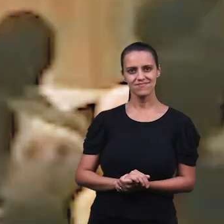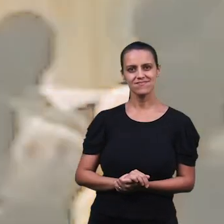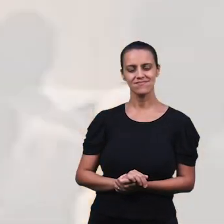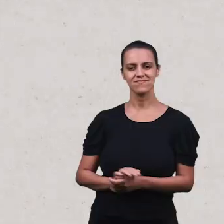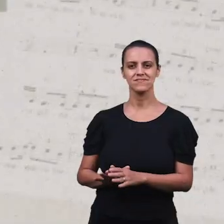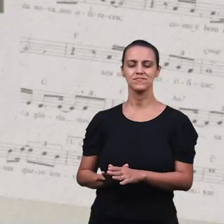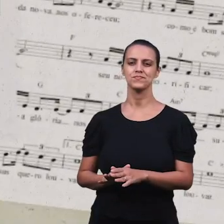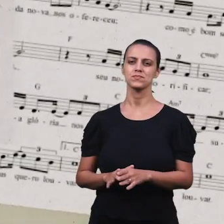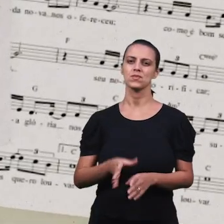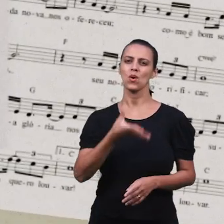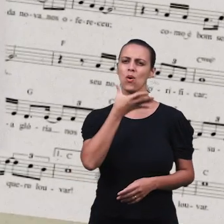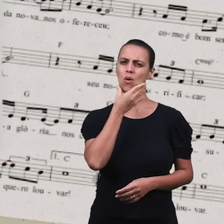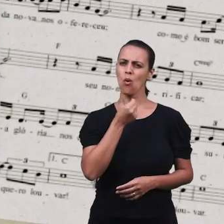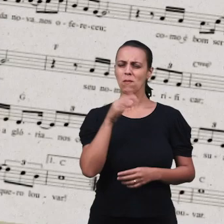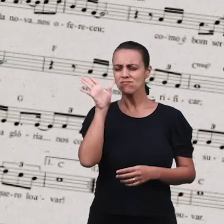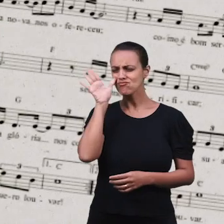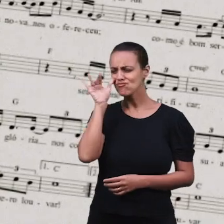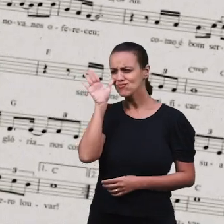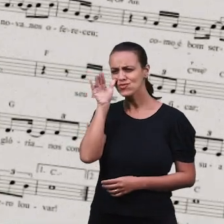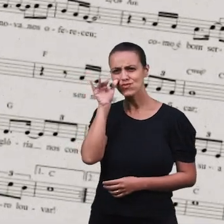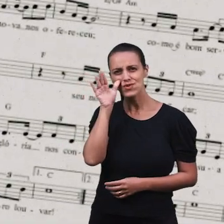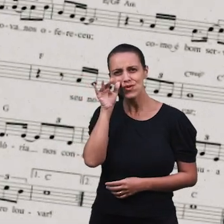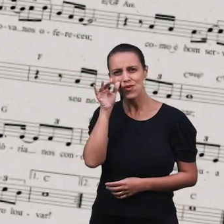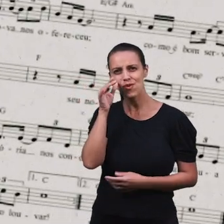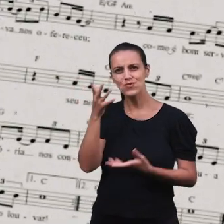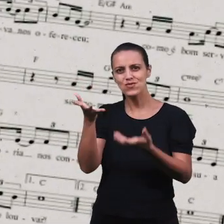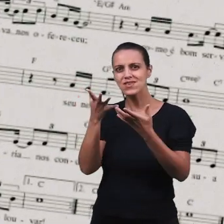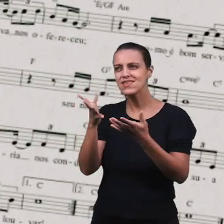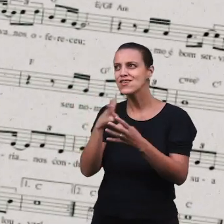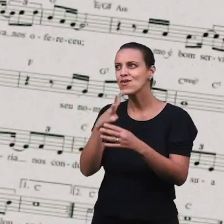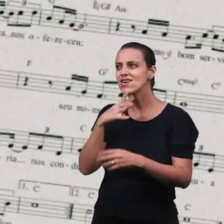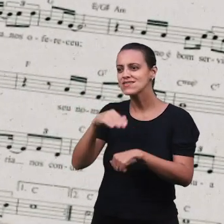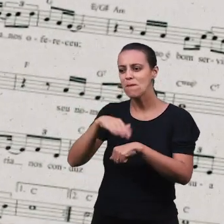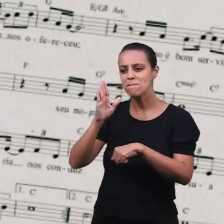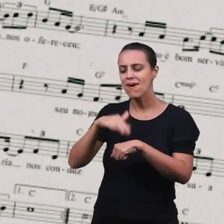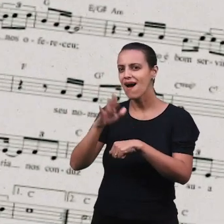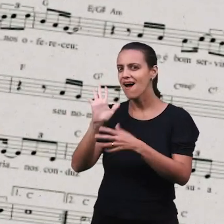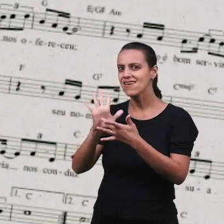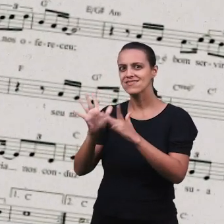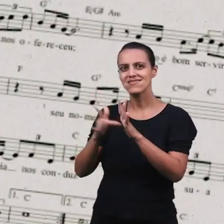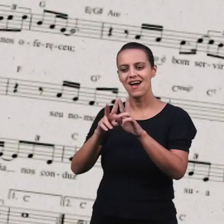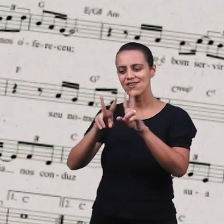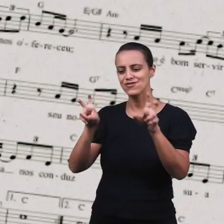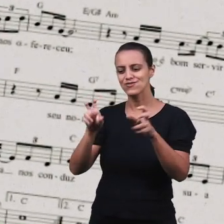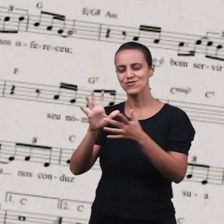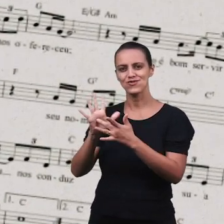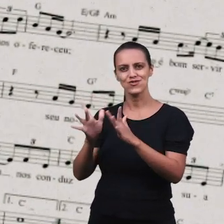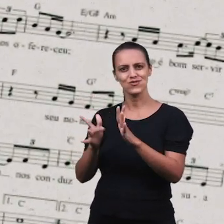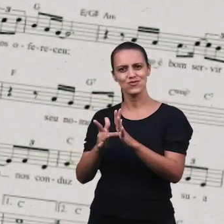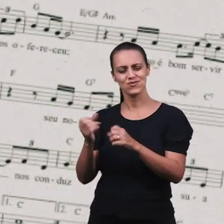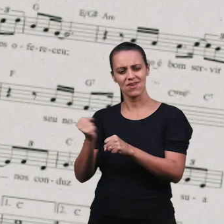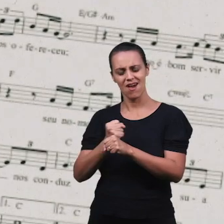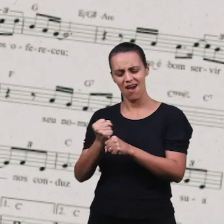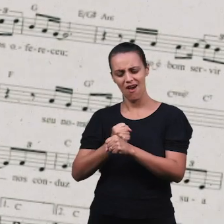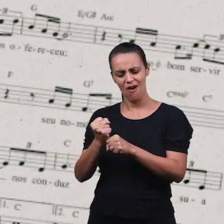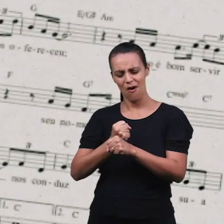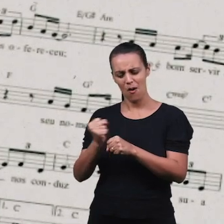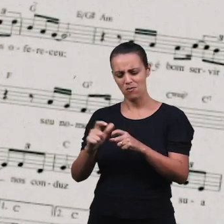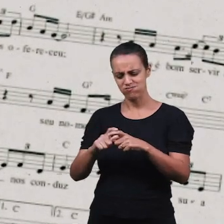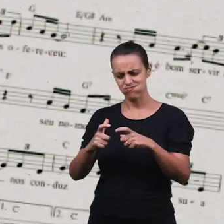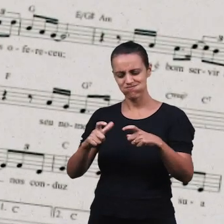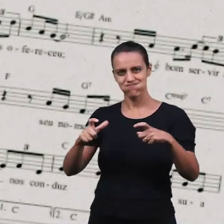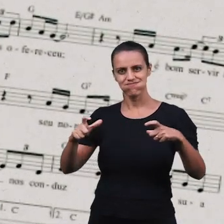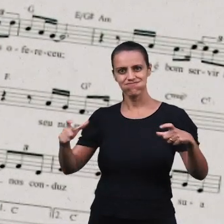une révélation. Licurgue était curieux, il voulait savoir plus en plus de Dieu. L'œuvre